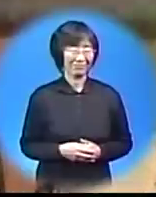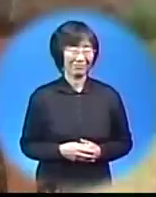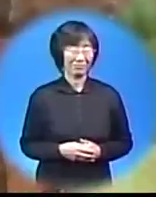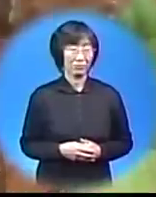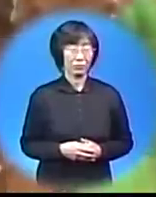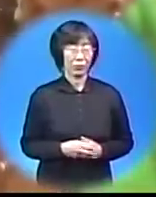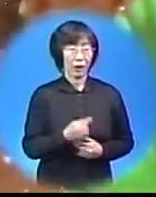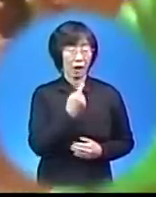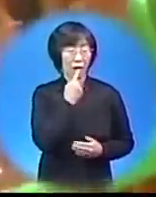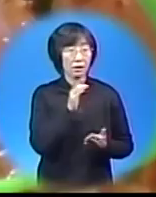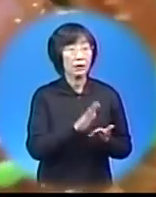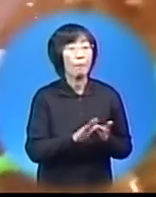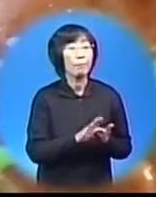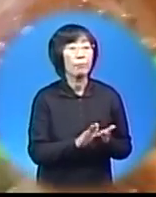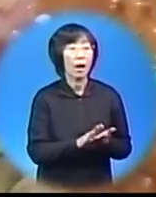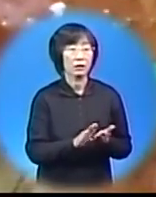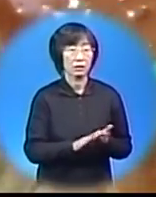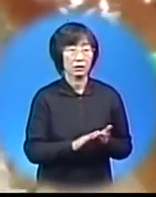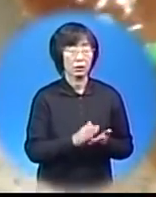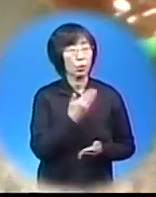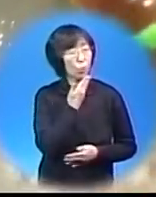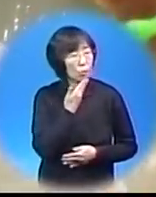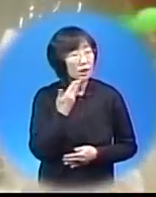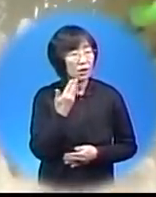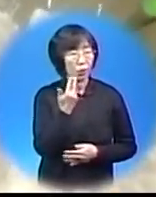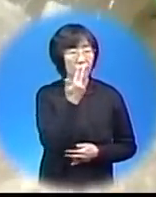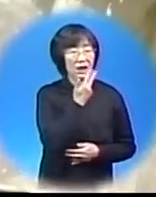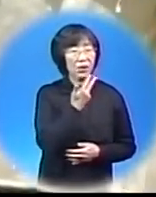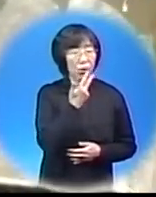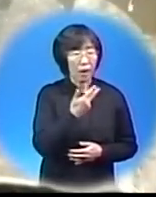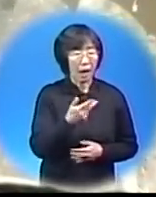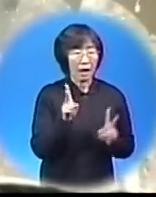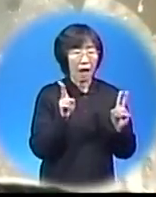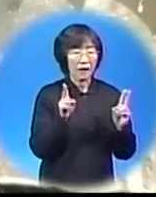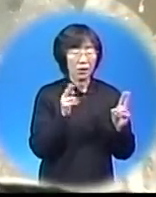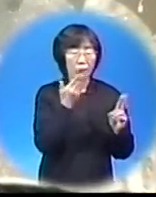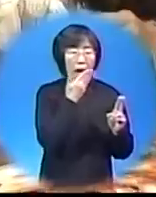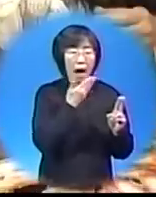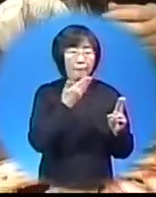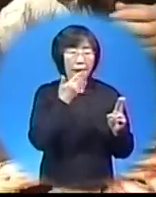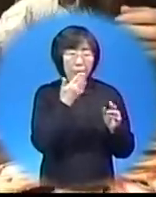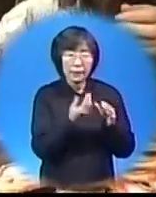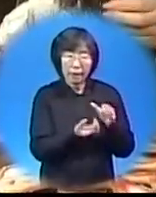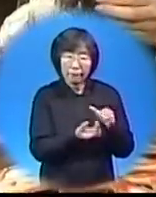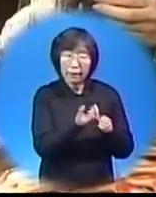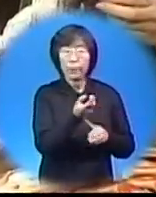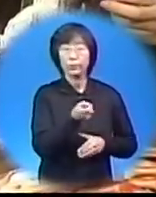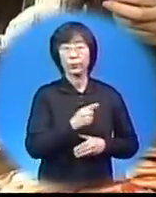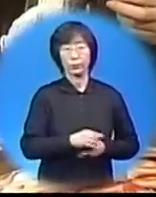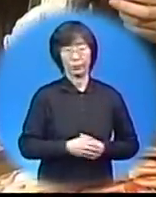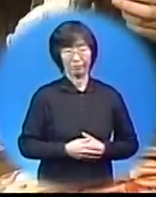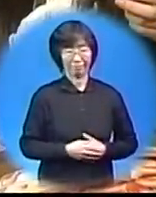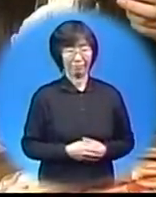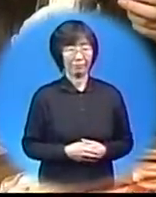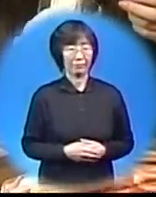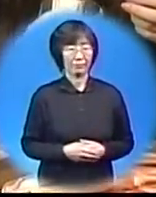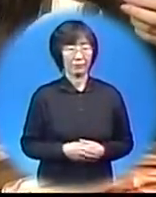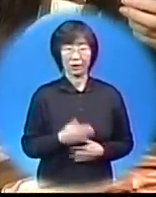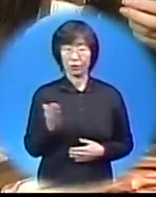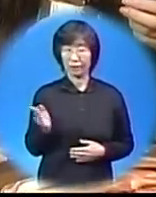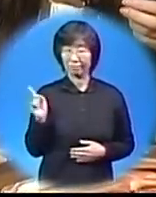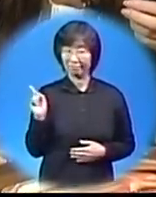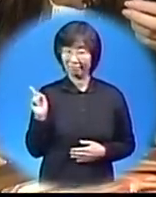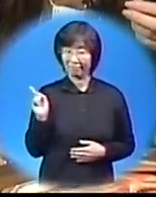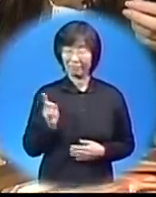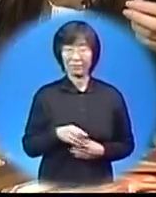さっぱりして 美味しいでしょ。うん、お塩がカニの甘みを引き出して。 そうですね。はい、これをどのく